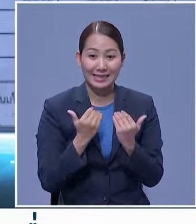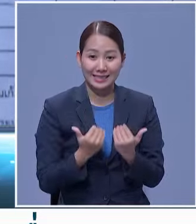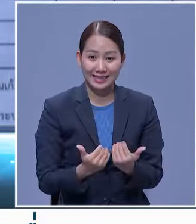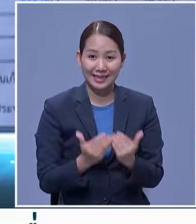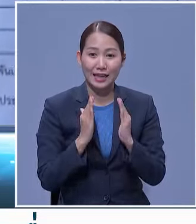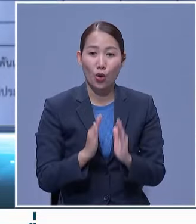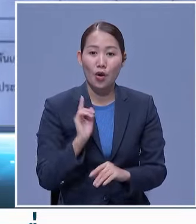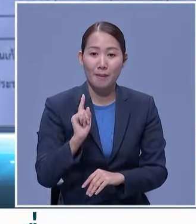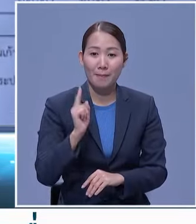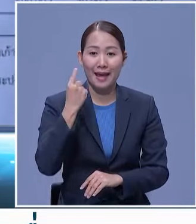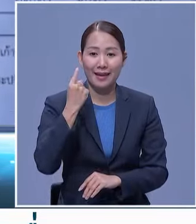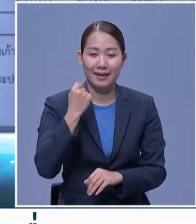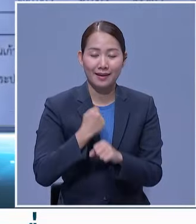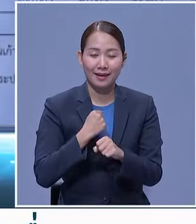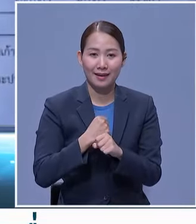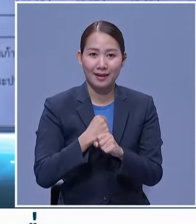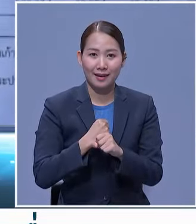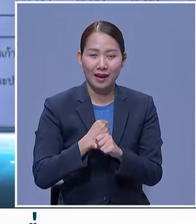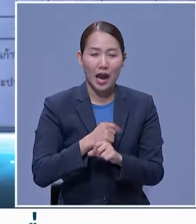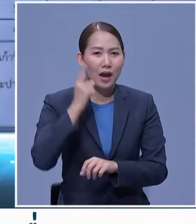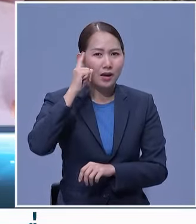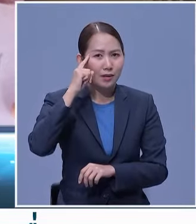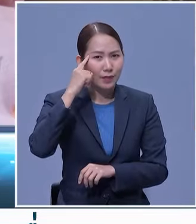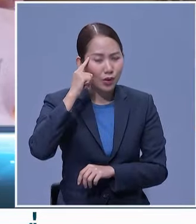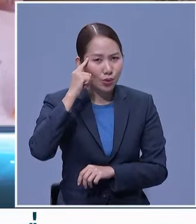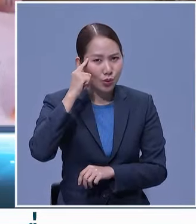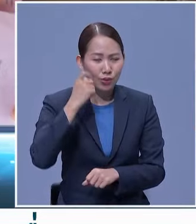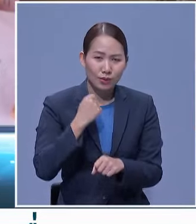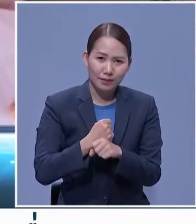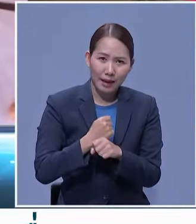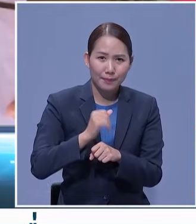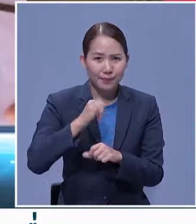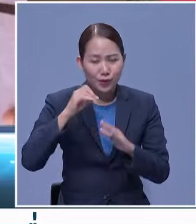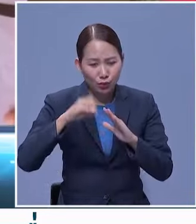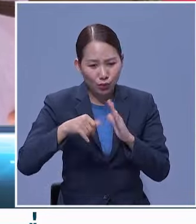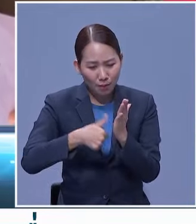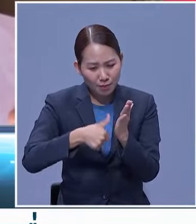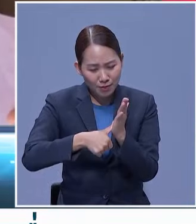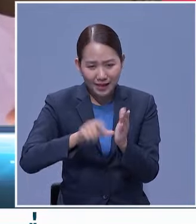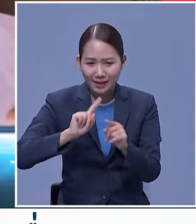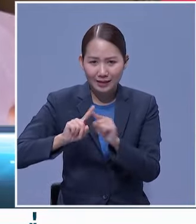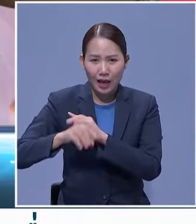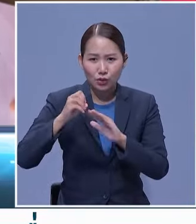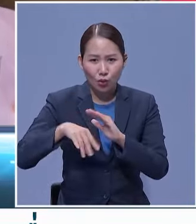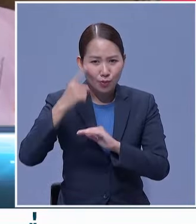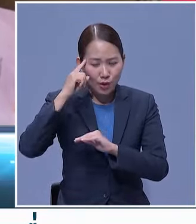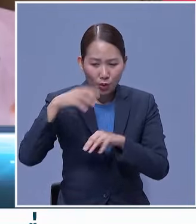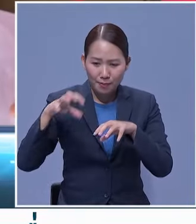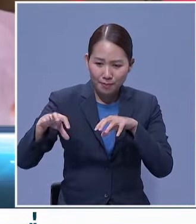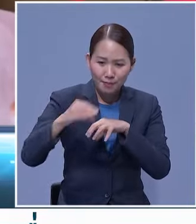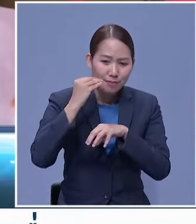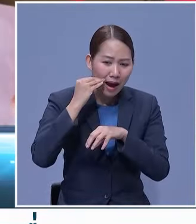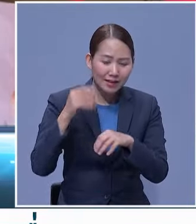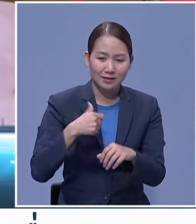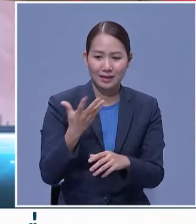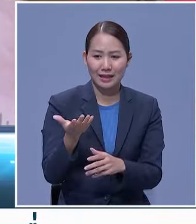ว้นบ้านหลังนี้ไปบ้านหลังอื่นไปสองสามหลังไปจึงทำให้เกิดปัญหาบินตกค้างนานถึง2ปีซึ่งปกติแล้วถ้า